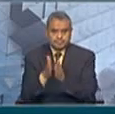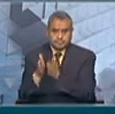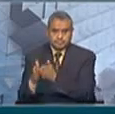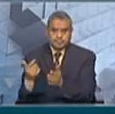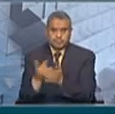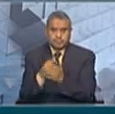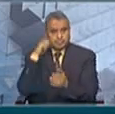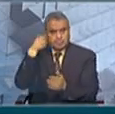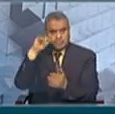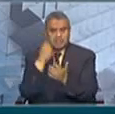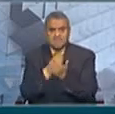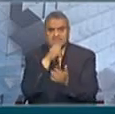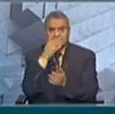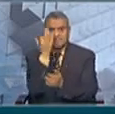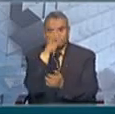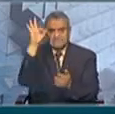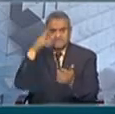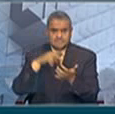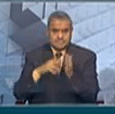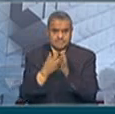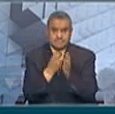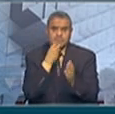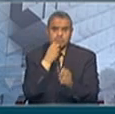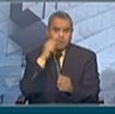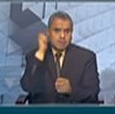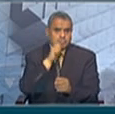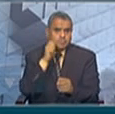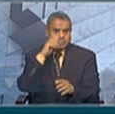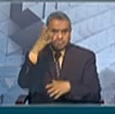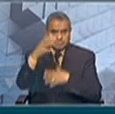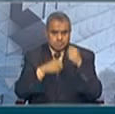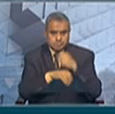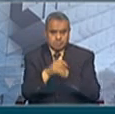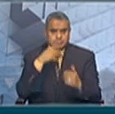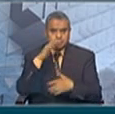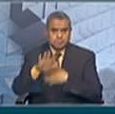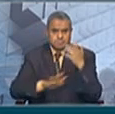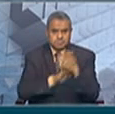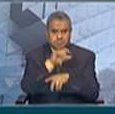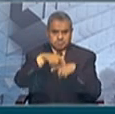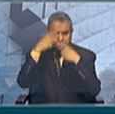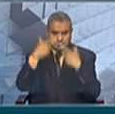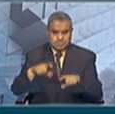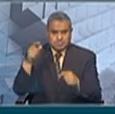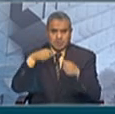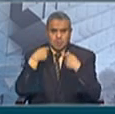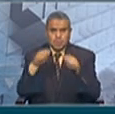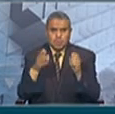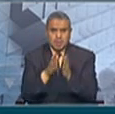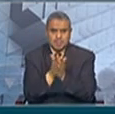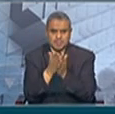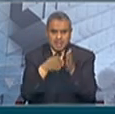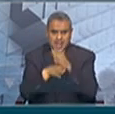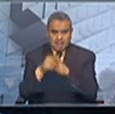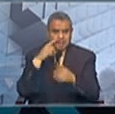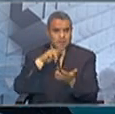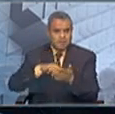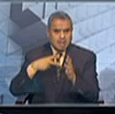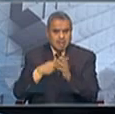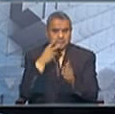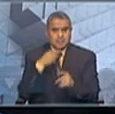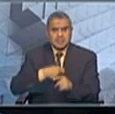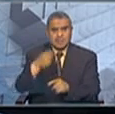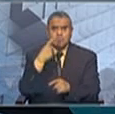ألقت السلطات الفرنسية القبض على مشتبه به جديد في هجوم باريس أمام المقر السابق للصحيفة تشارلي إبدو والذي أسفر عن